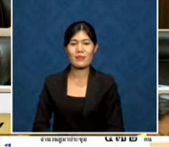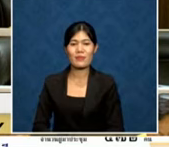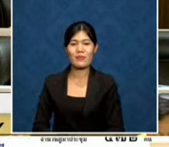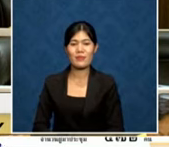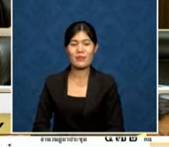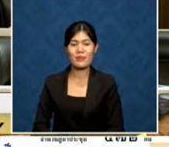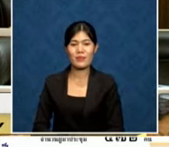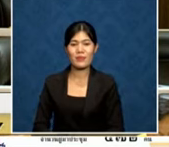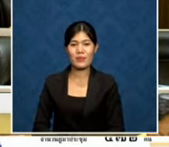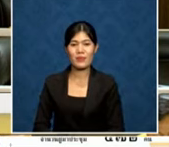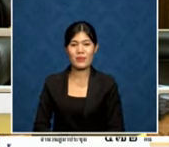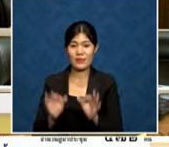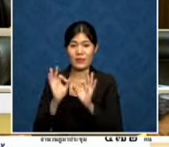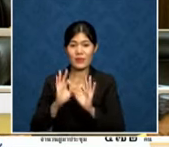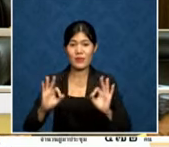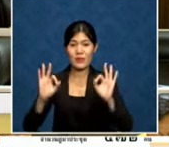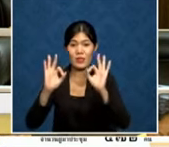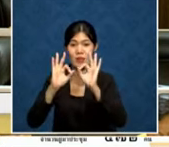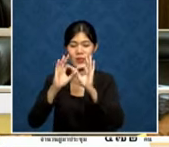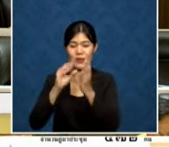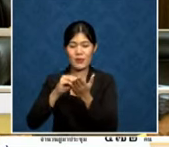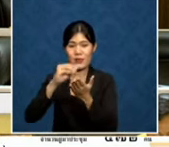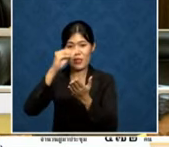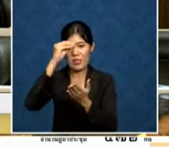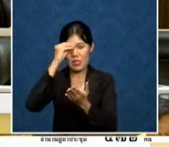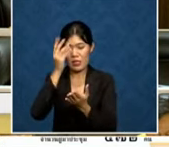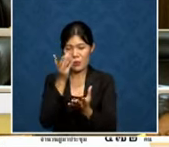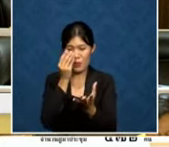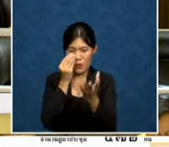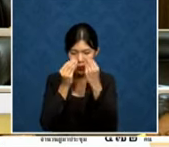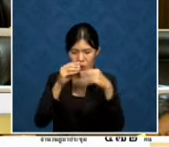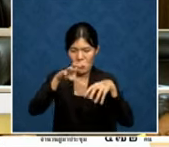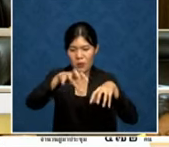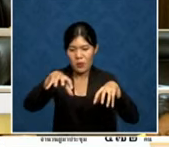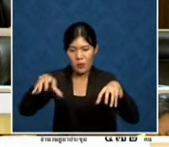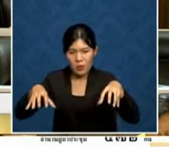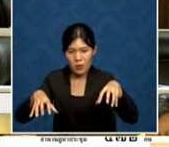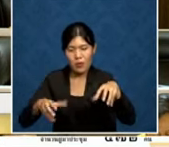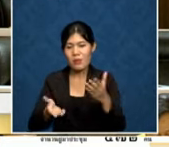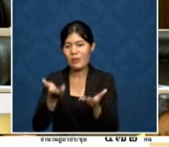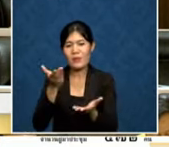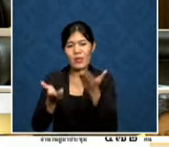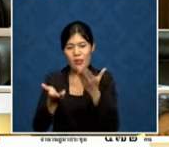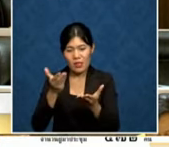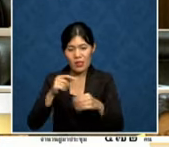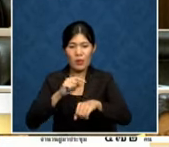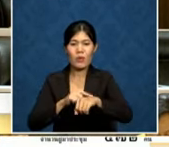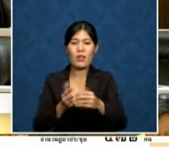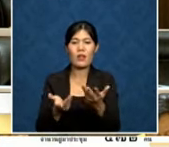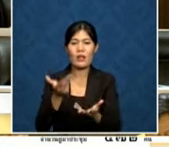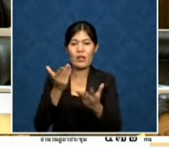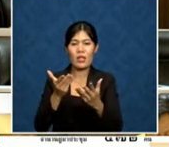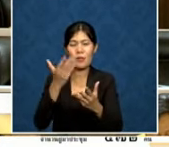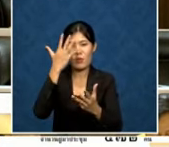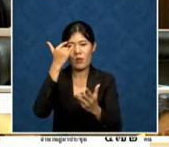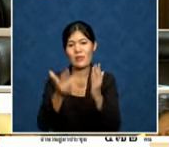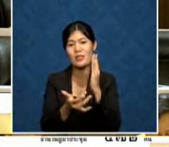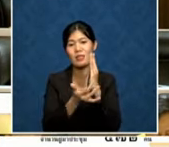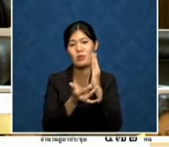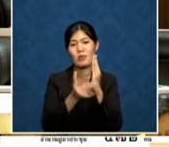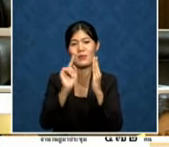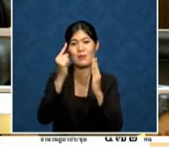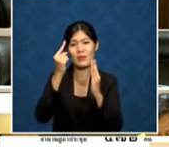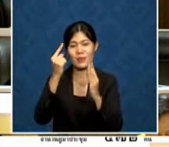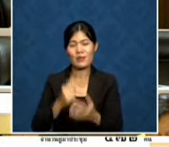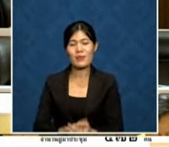อีกสิ่งนึงนะคะที่สำคัญคือนักเรียนสามารถเรียนรู้ได้ทุกที่ค่ะทุกเวลาด้วยเทคโนโลยีที่ทันสมัยแพลตฟอร์ม